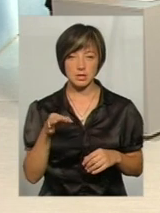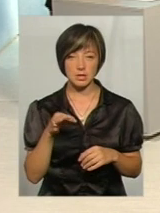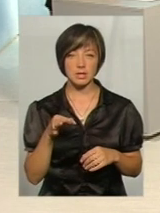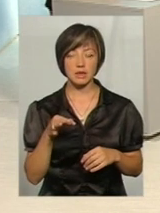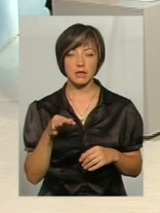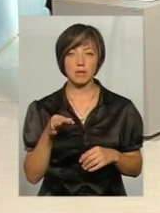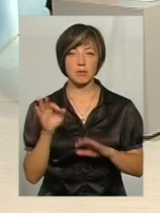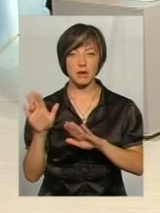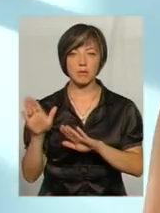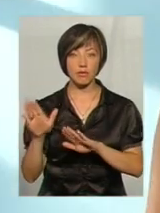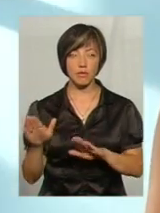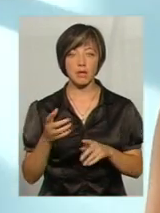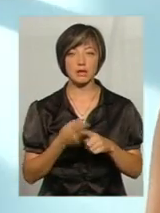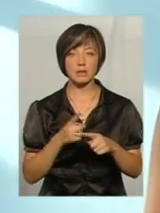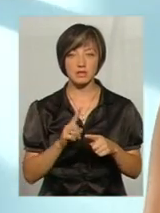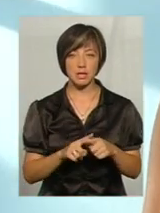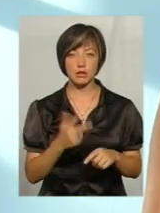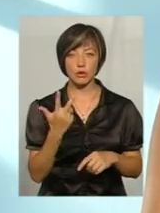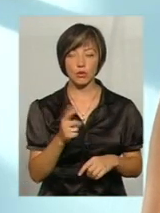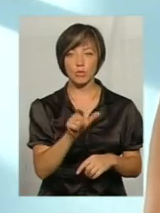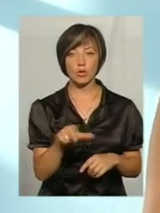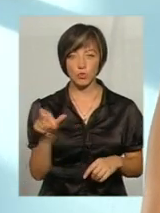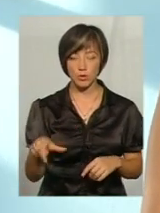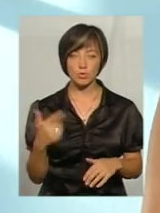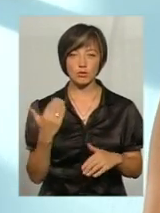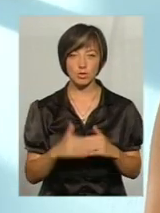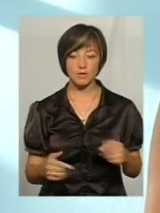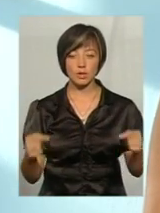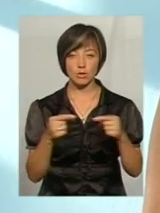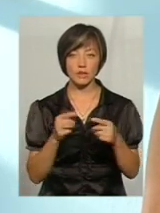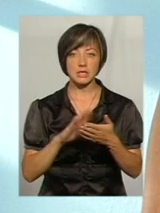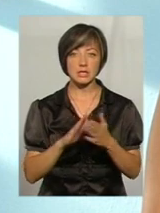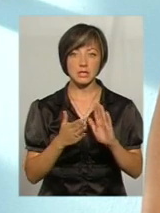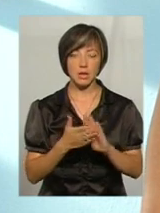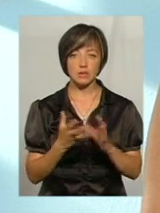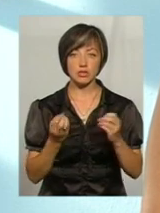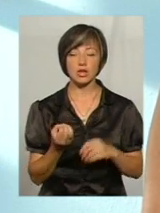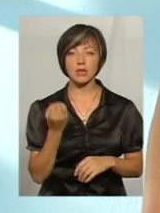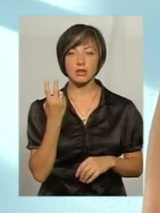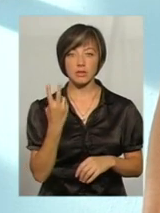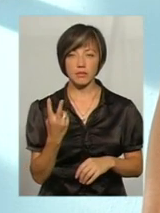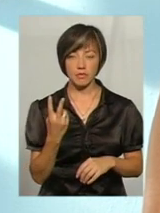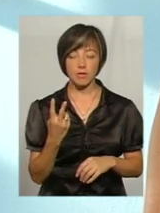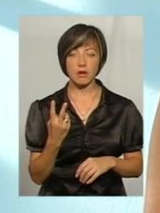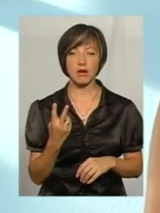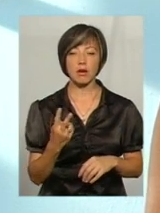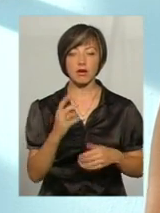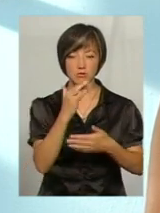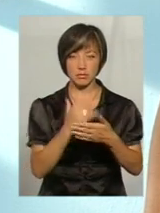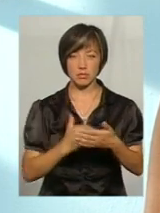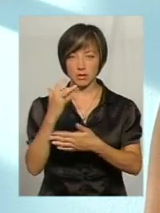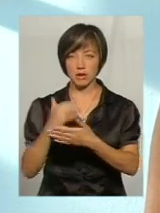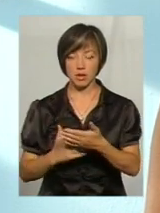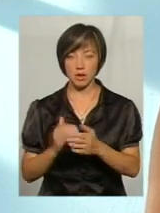значить, перебували, ось, то вже 3 людям з цих людей встановили цей статус. Ще 2 пакети документів на знаходяться в